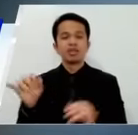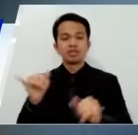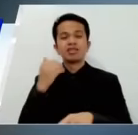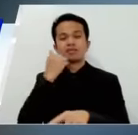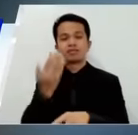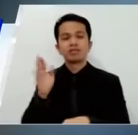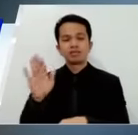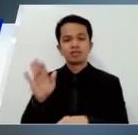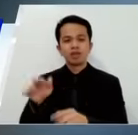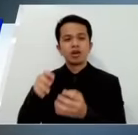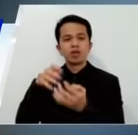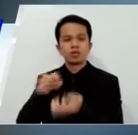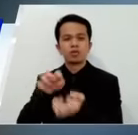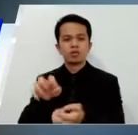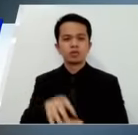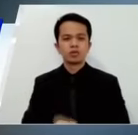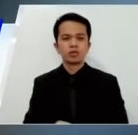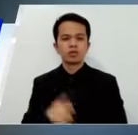aso.